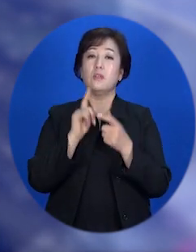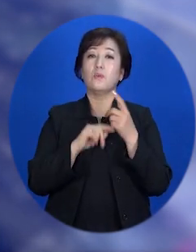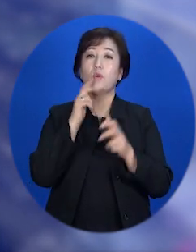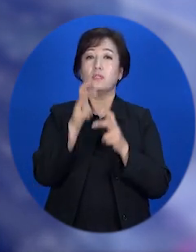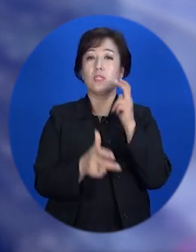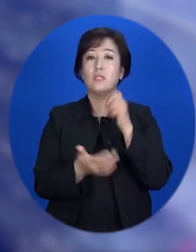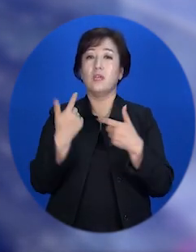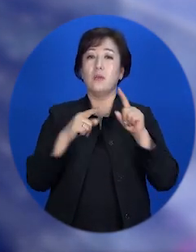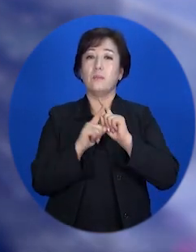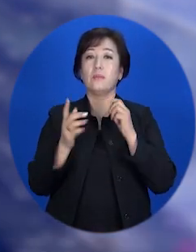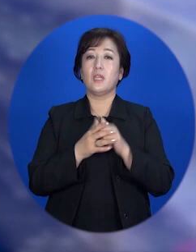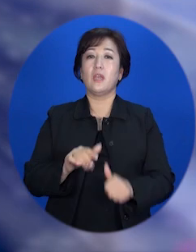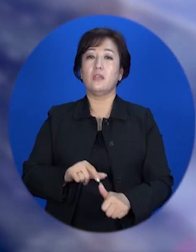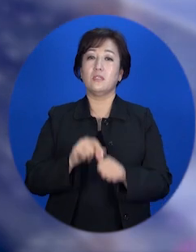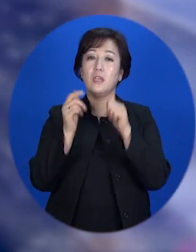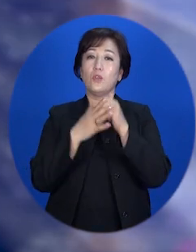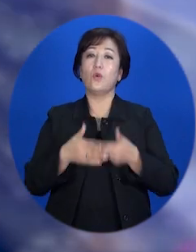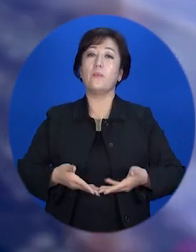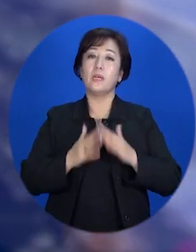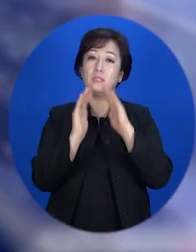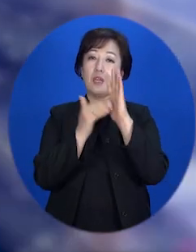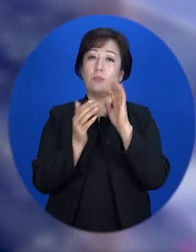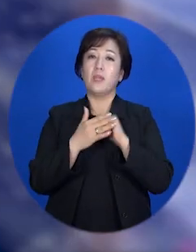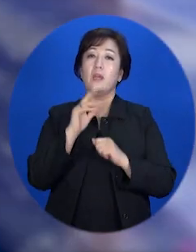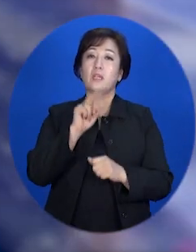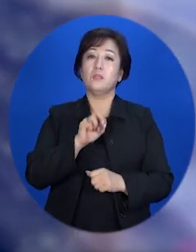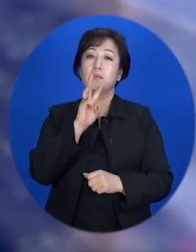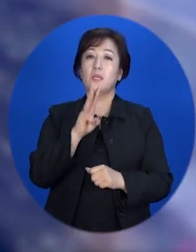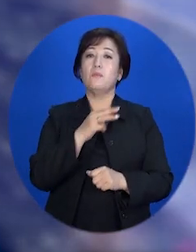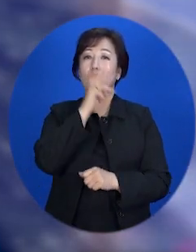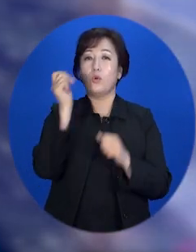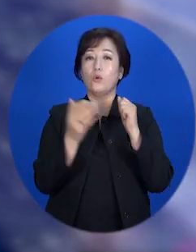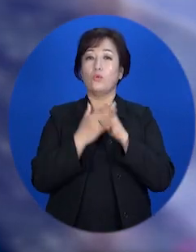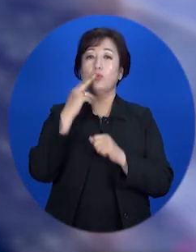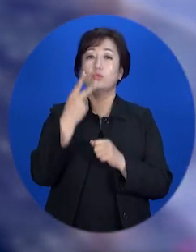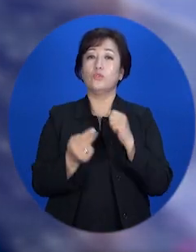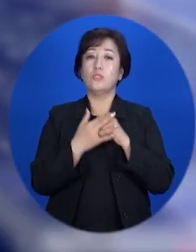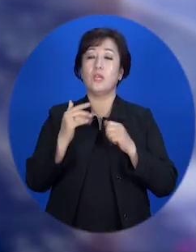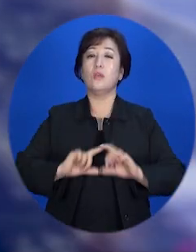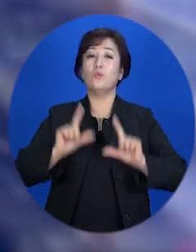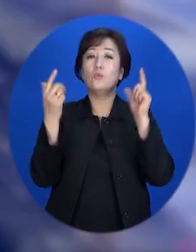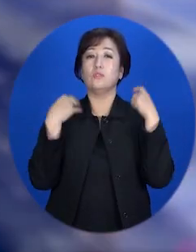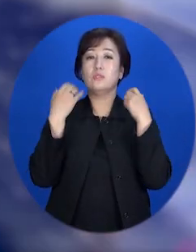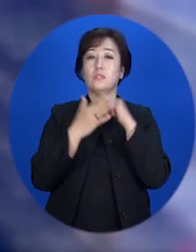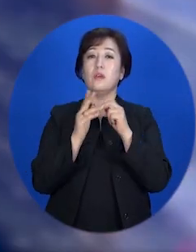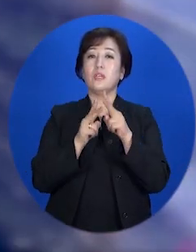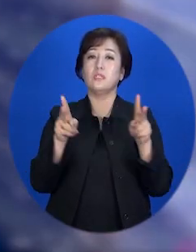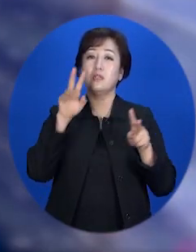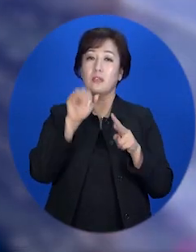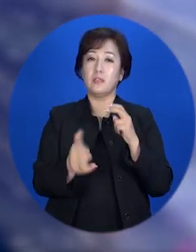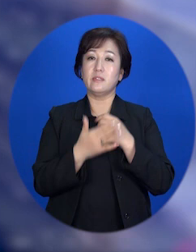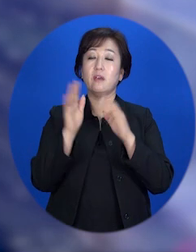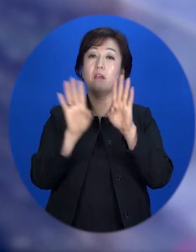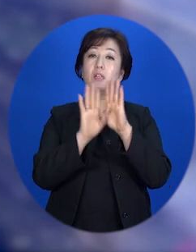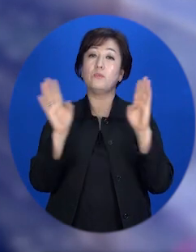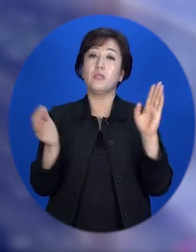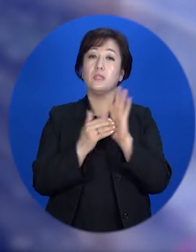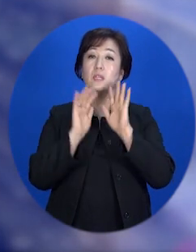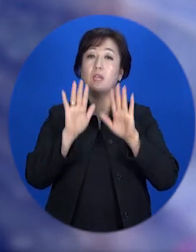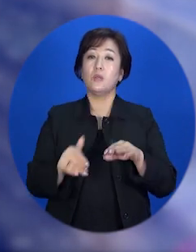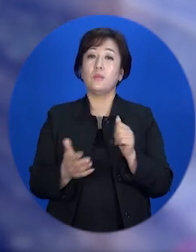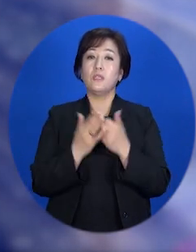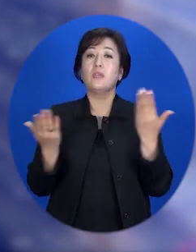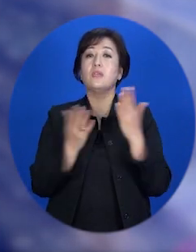사내협력사 채용 박람회가 23일 오후 2시 동구청 2층 대강당에서 열립니다. 이번 행사가 구인